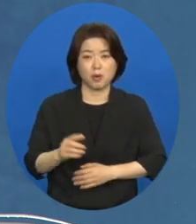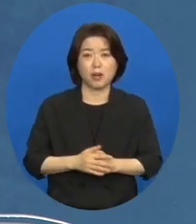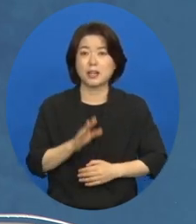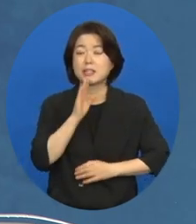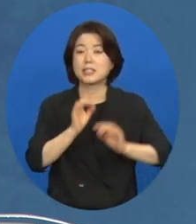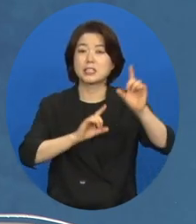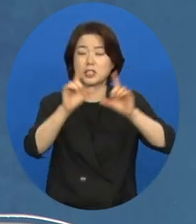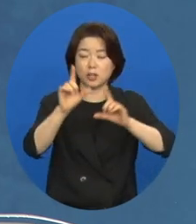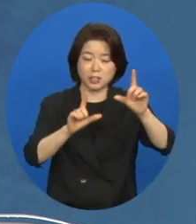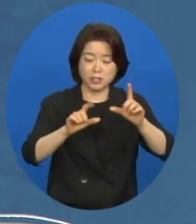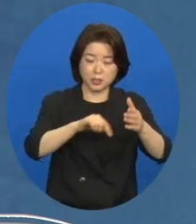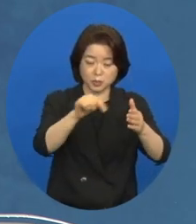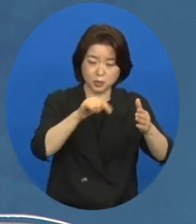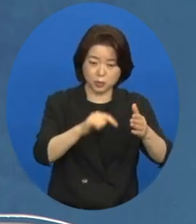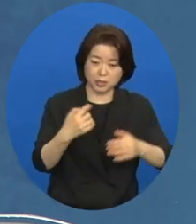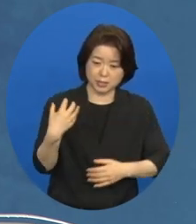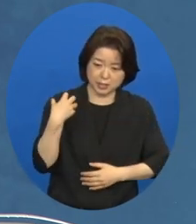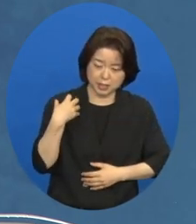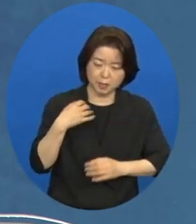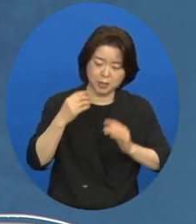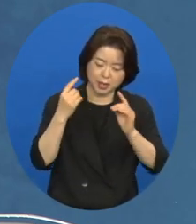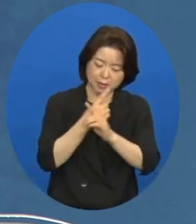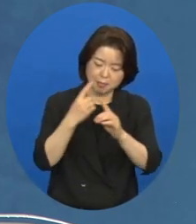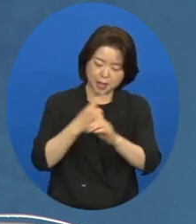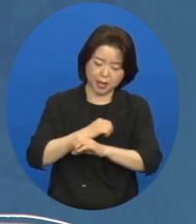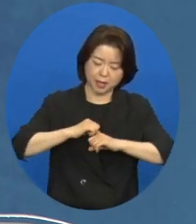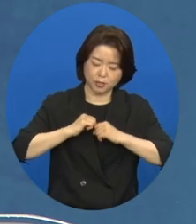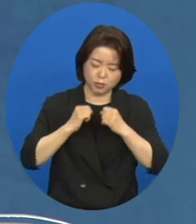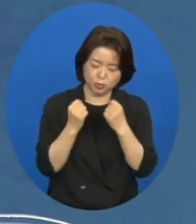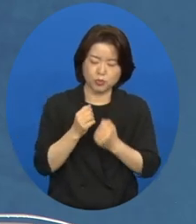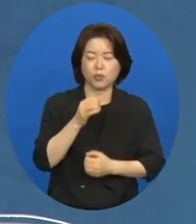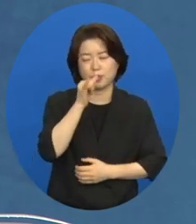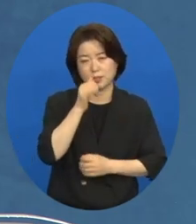현실에서 감당한 매일의 순종이 있었기 때문입니다.